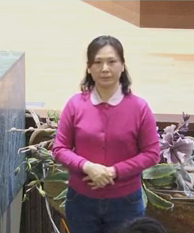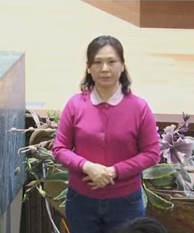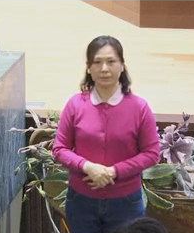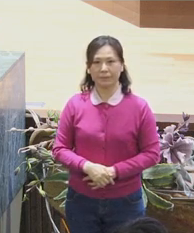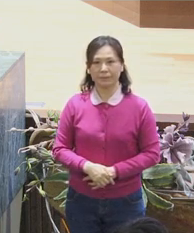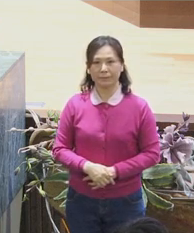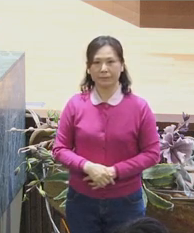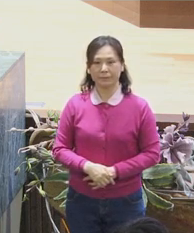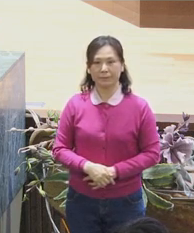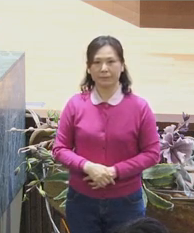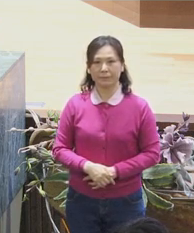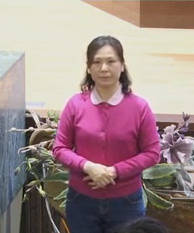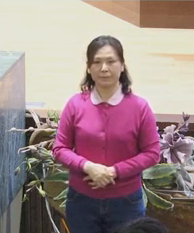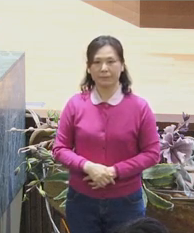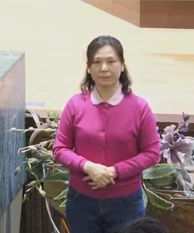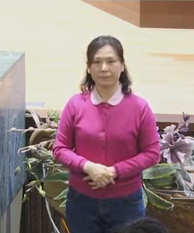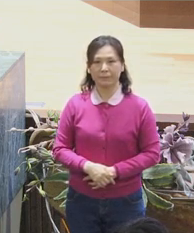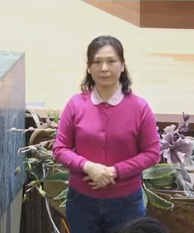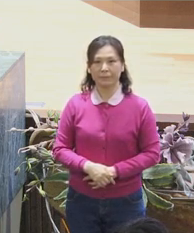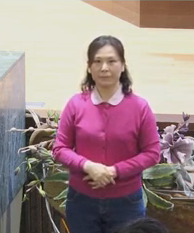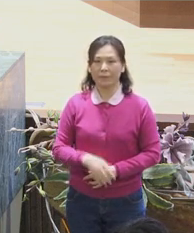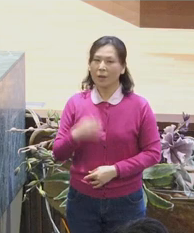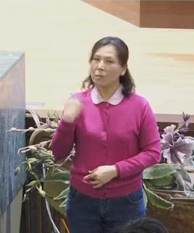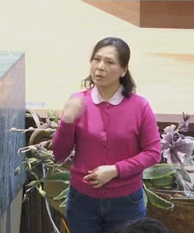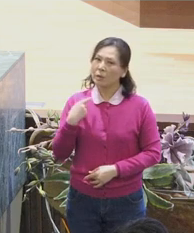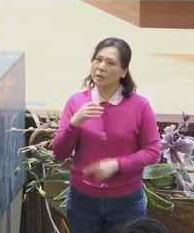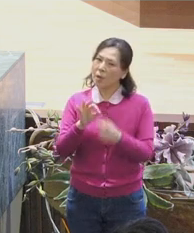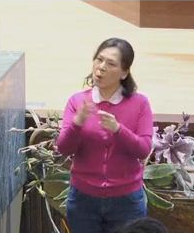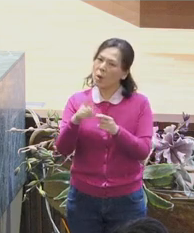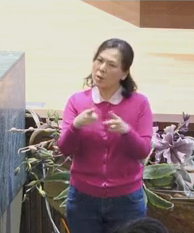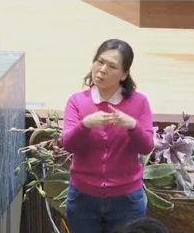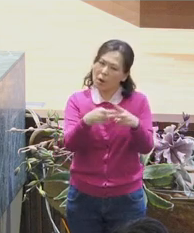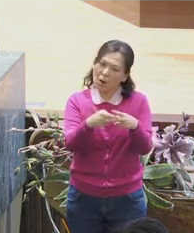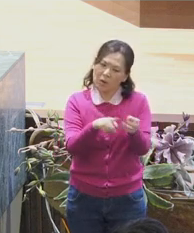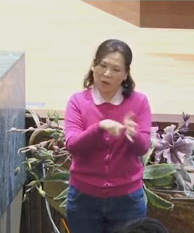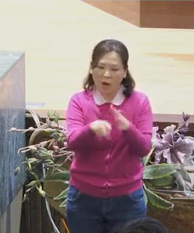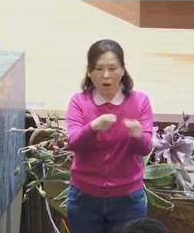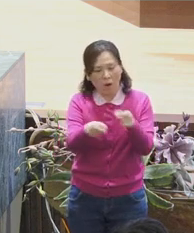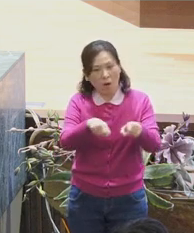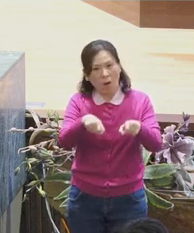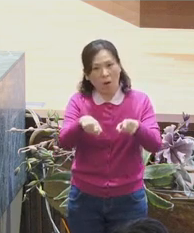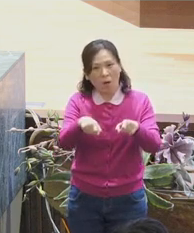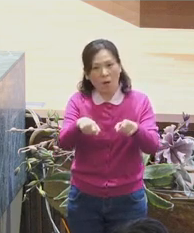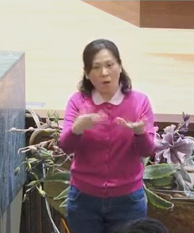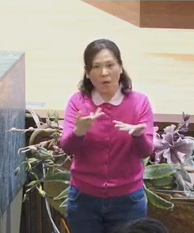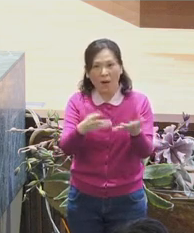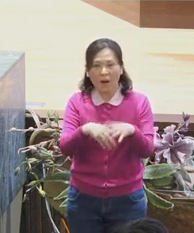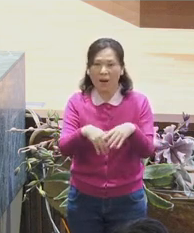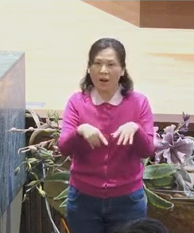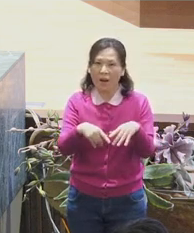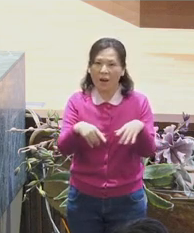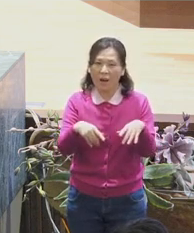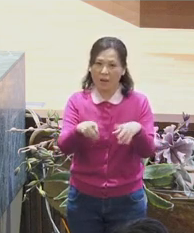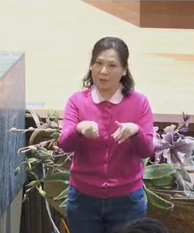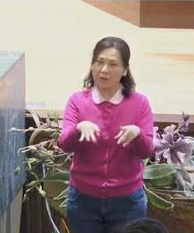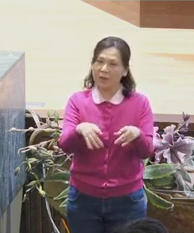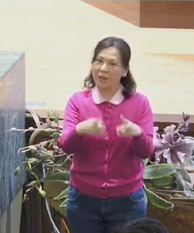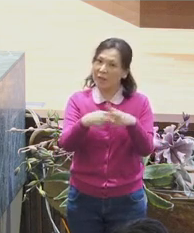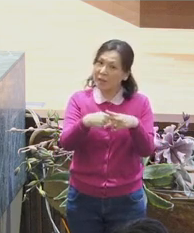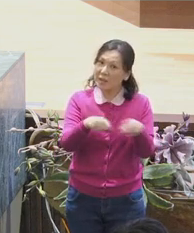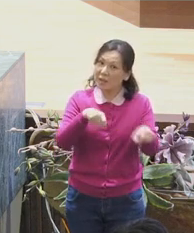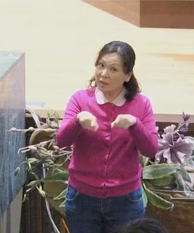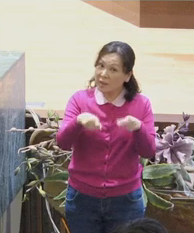我不是很知道为什么小规模的专案啊，就是好像要觉得小规模专案没